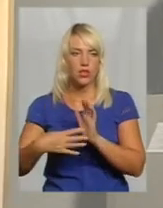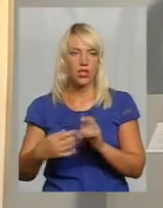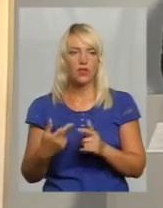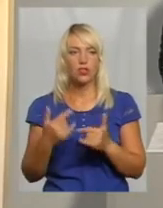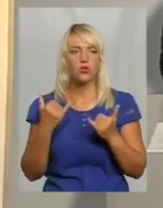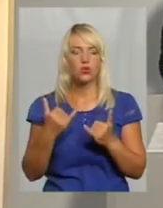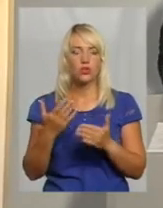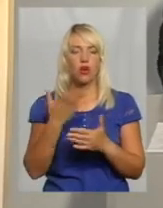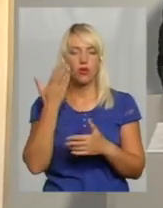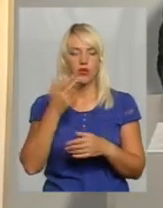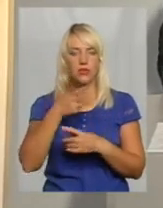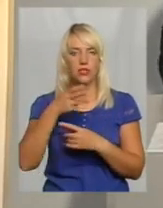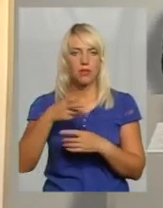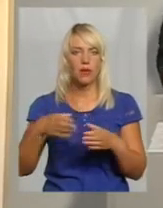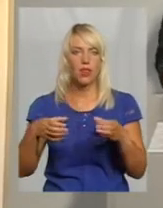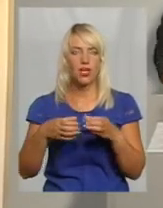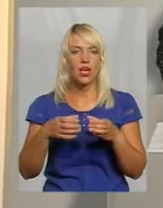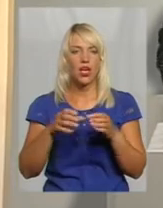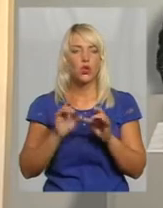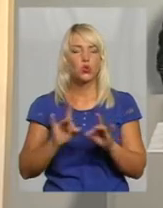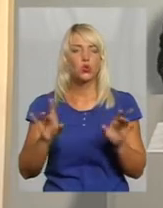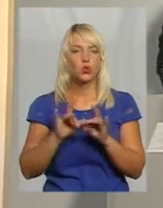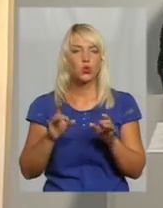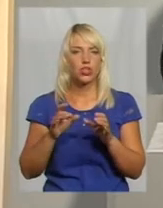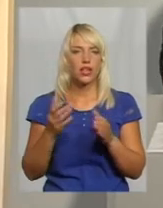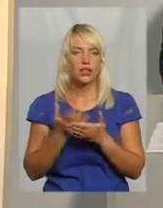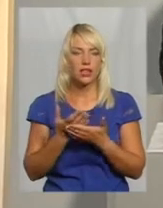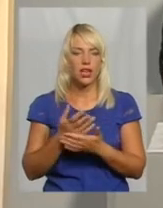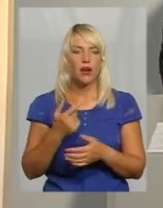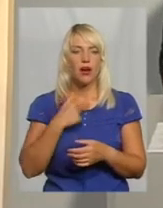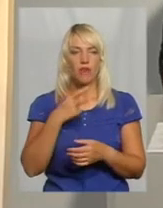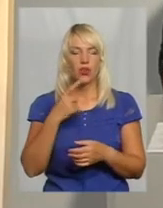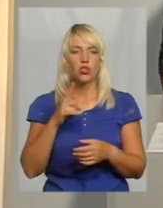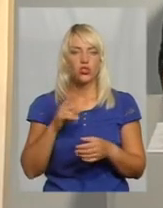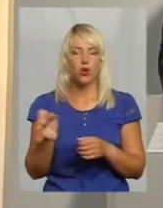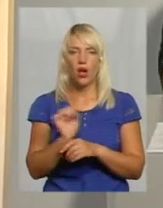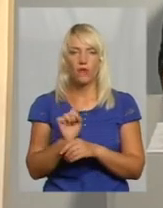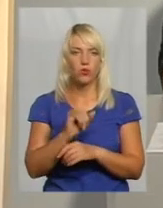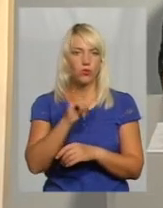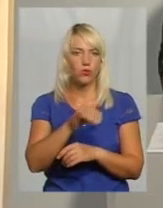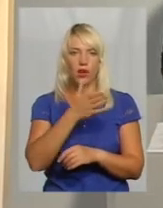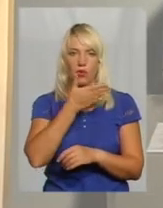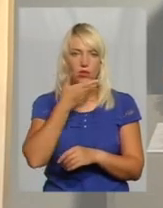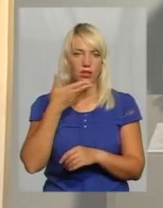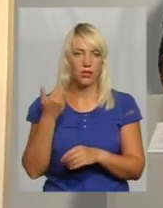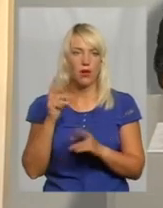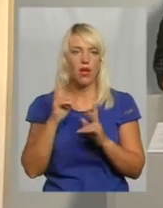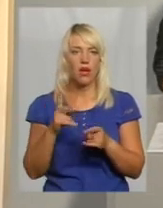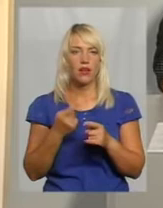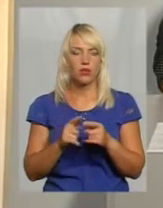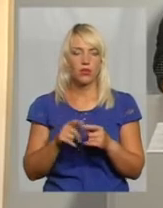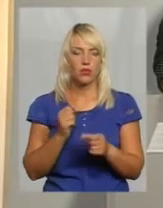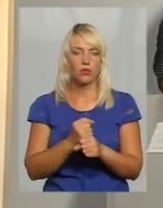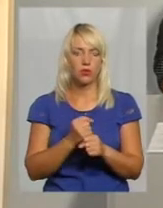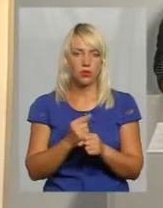сюжет, помітили те, що, як ви вже проговорились, автомобіля бригада поки що немає. Але як же ж вона почала працювати?